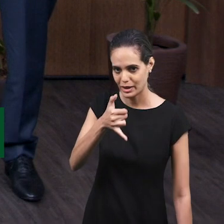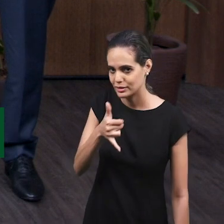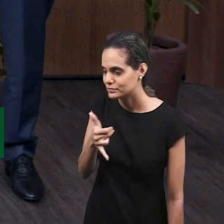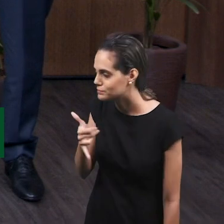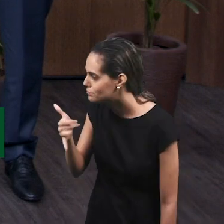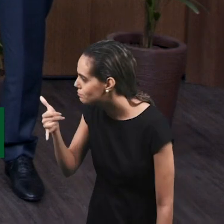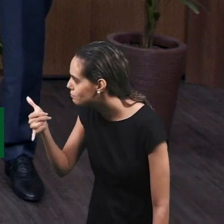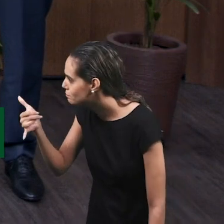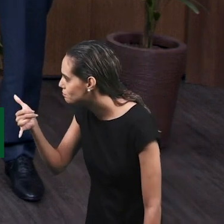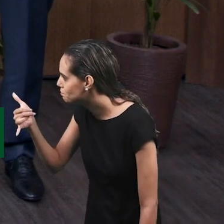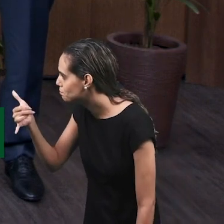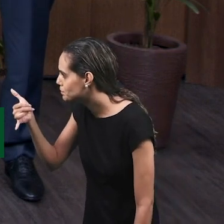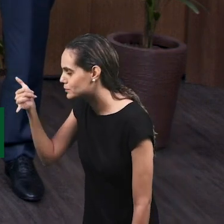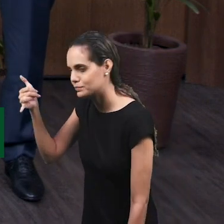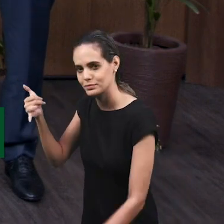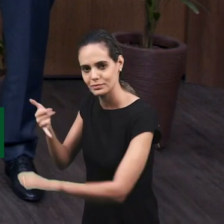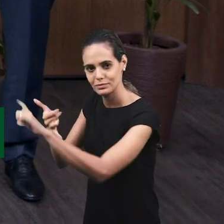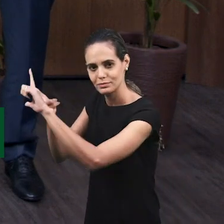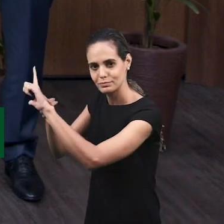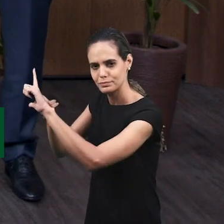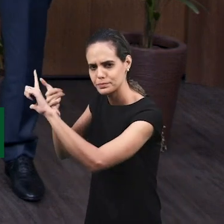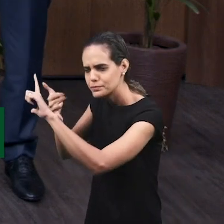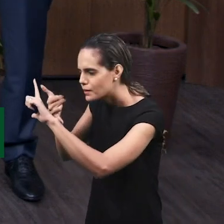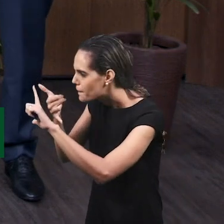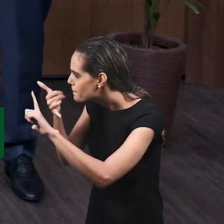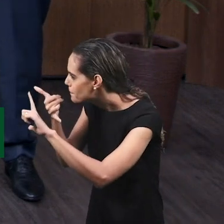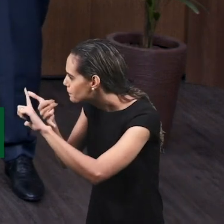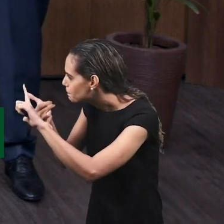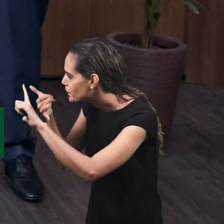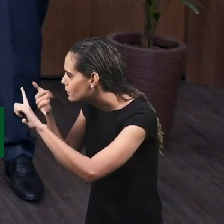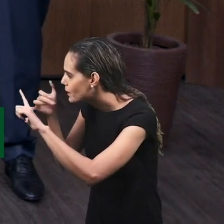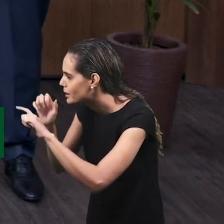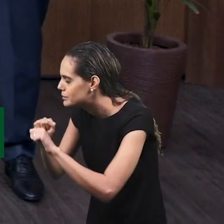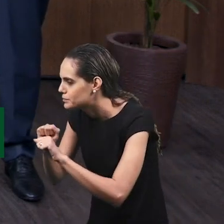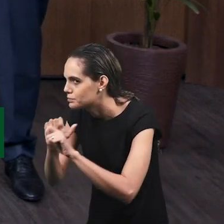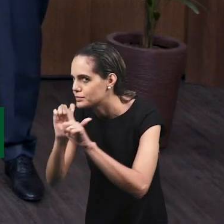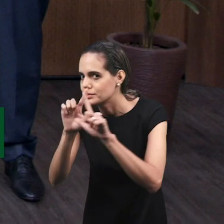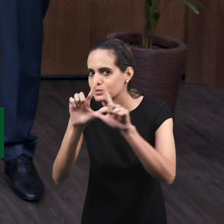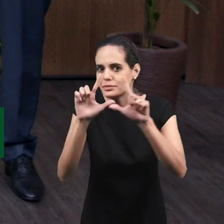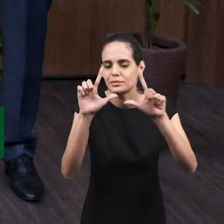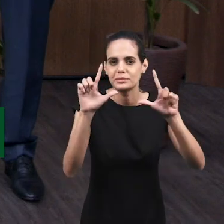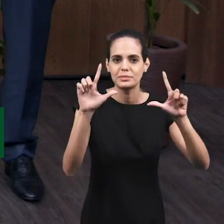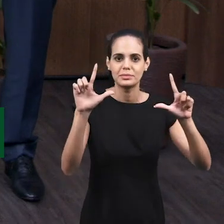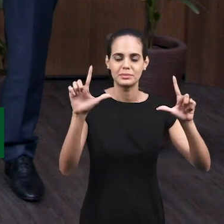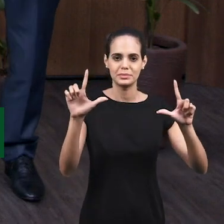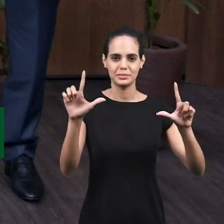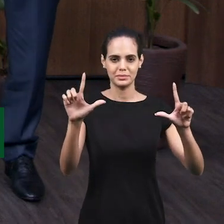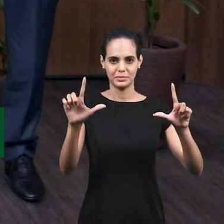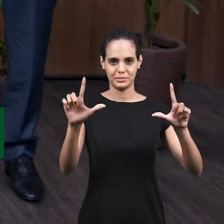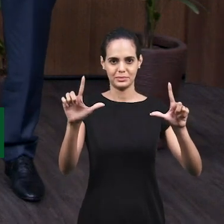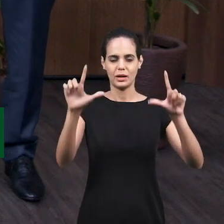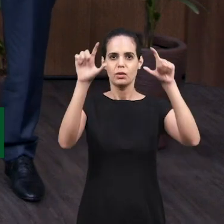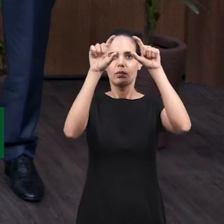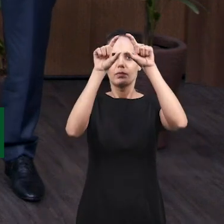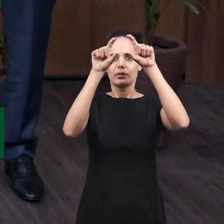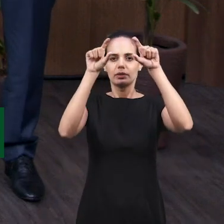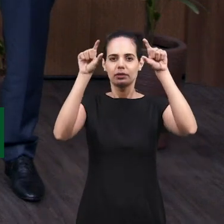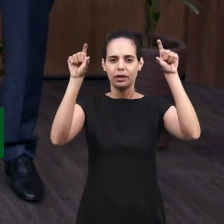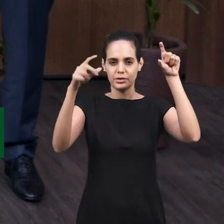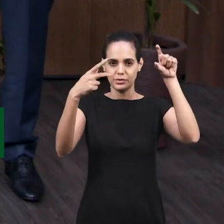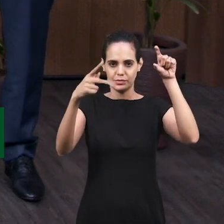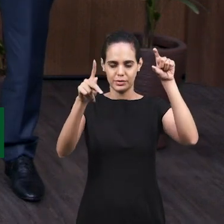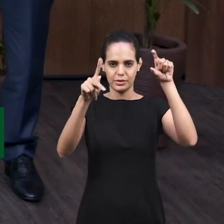code, focalisez, et ensuite, il y aura un signal dans la partie supérieure de votre